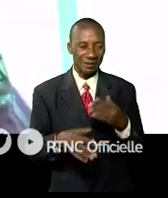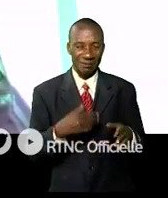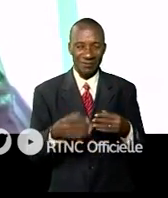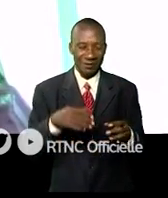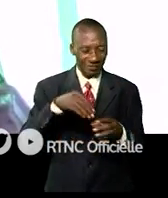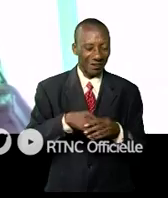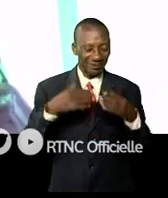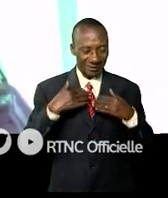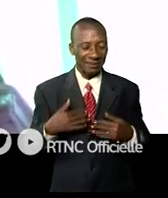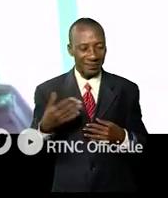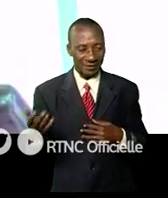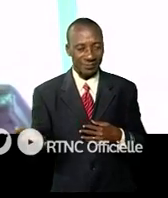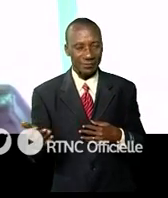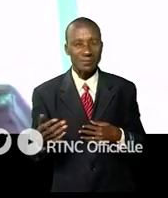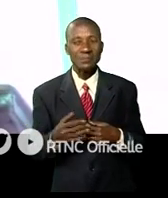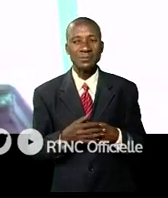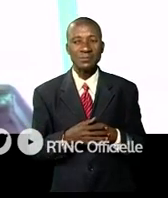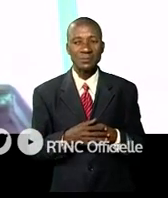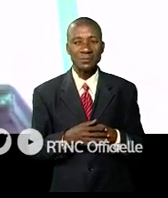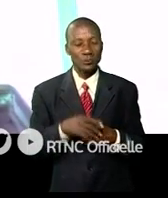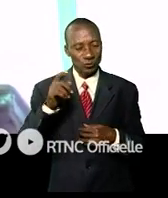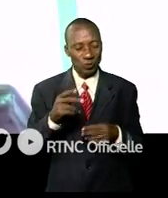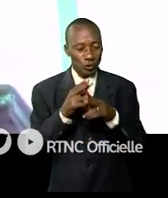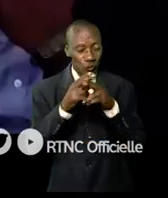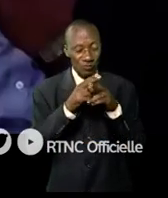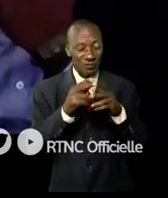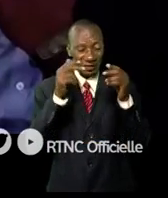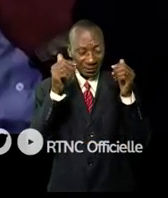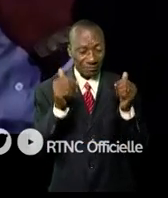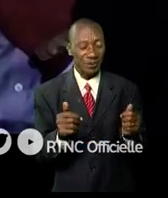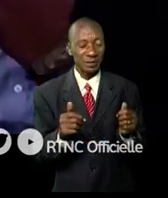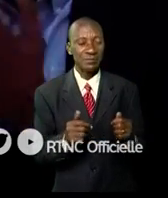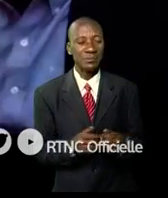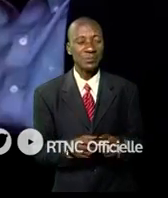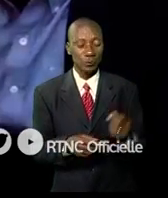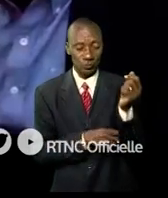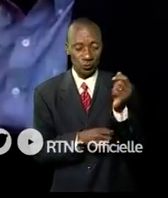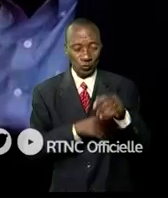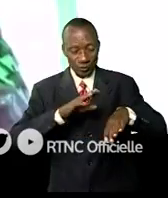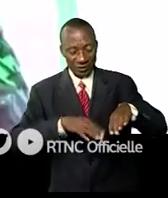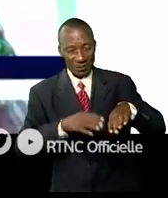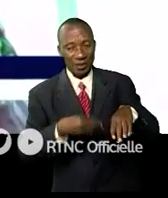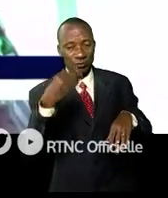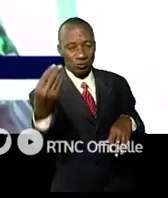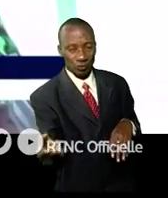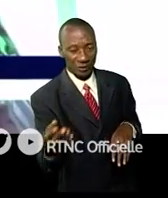la santé de bien veiller à ce que les sangs donnés pour sauver une vie